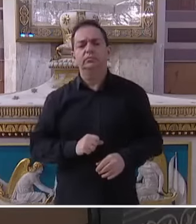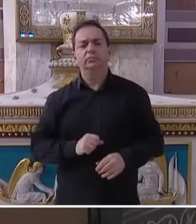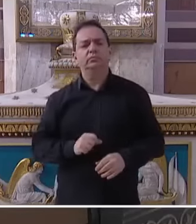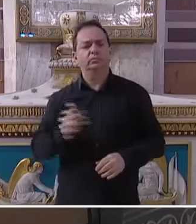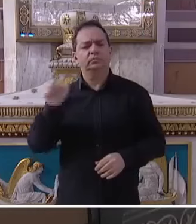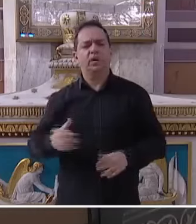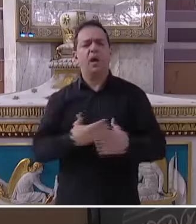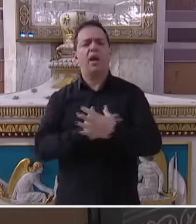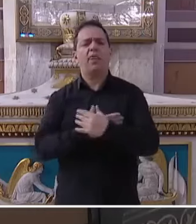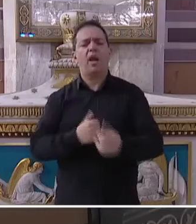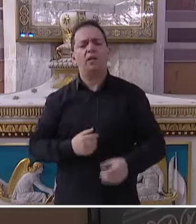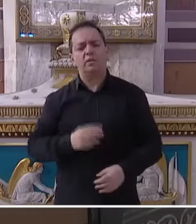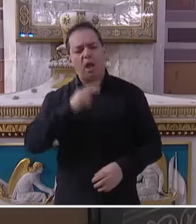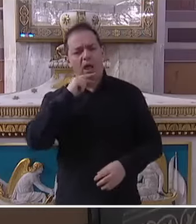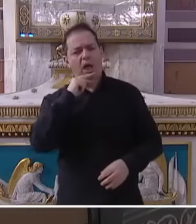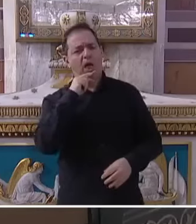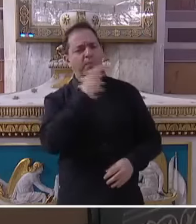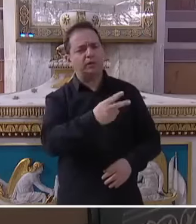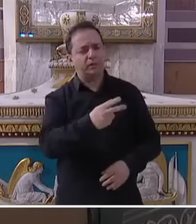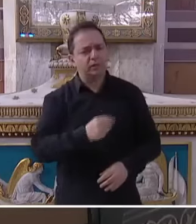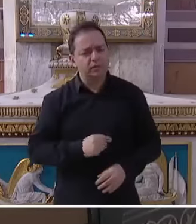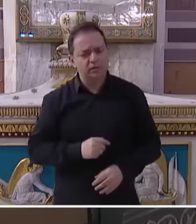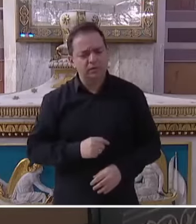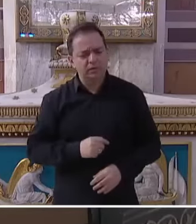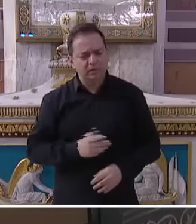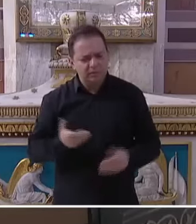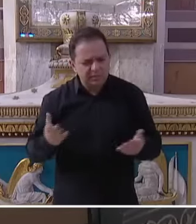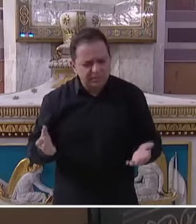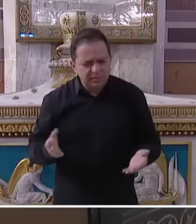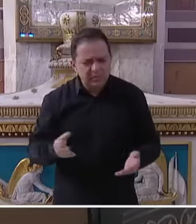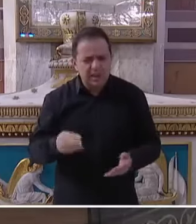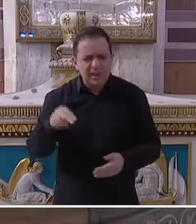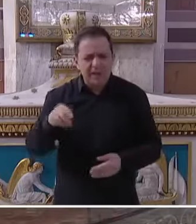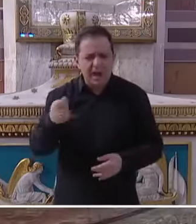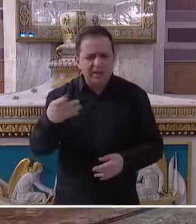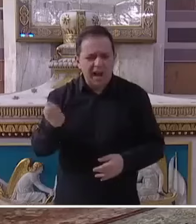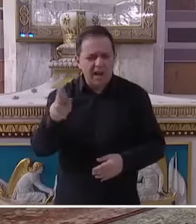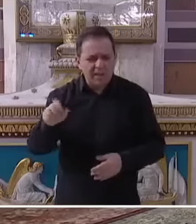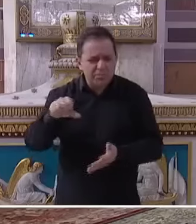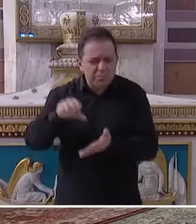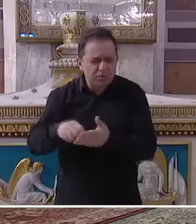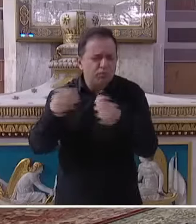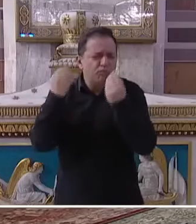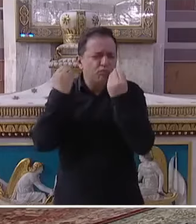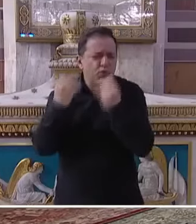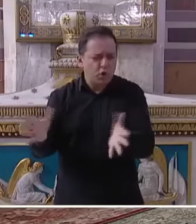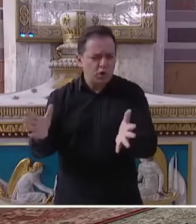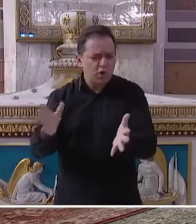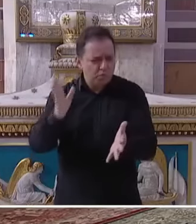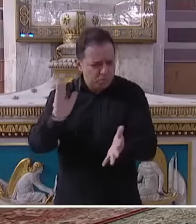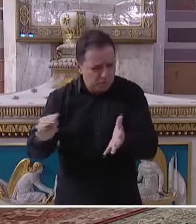Και είπεν αυτόν Αθαναήλ, «Εκ Ναζαρέτ δύναται τι